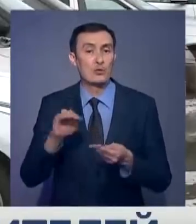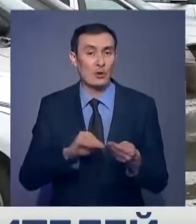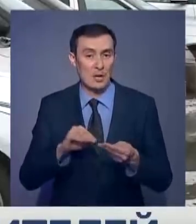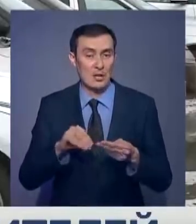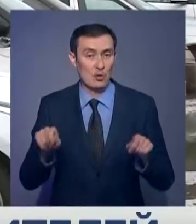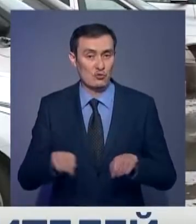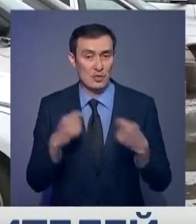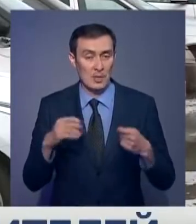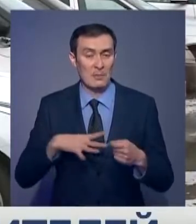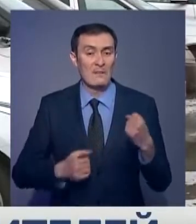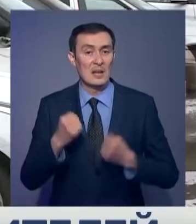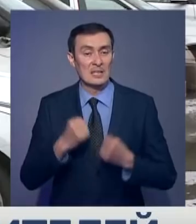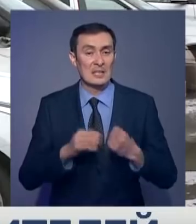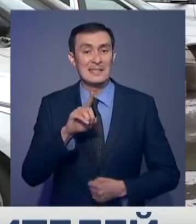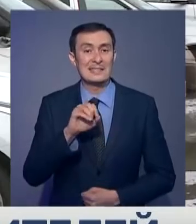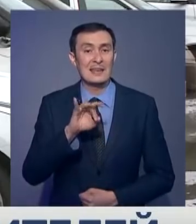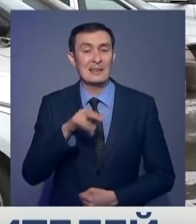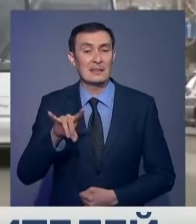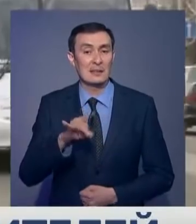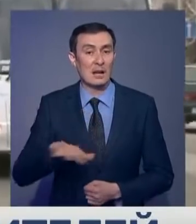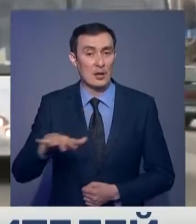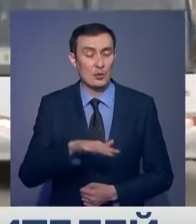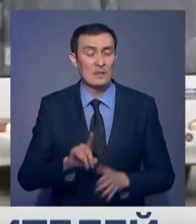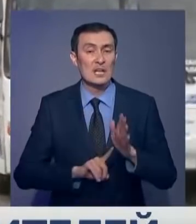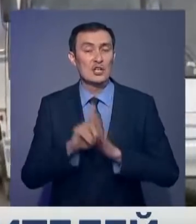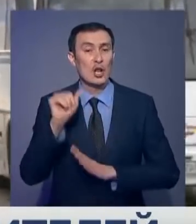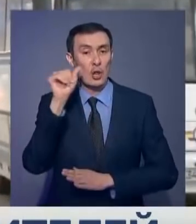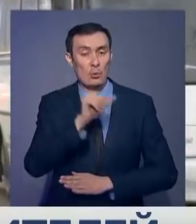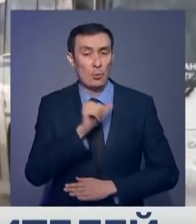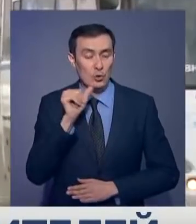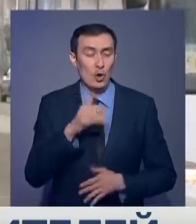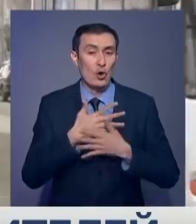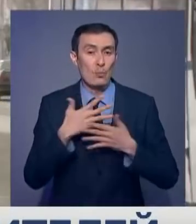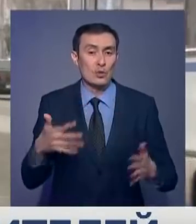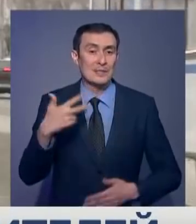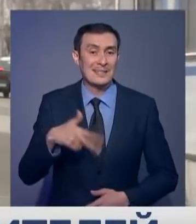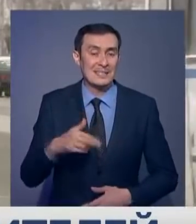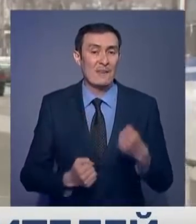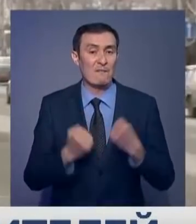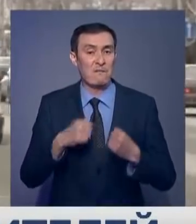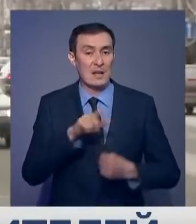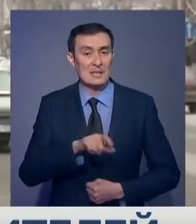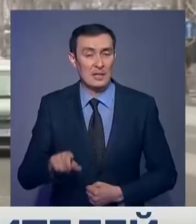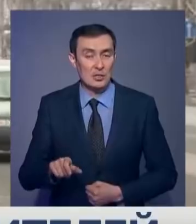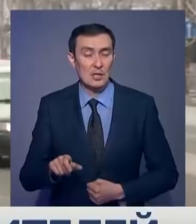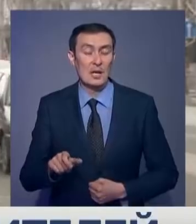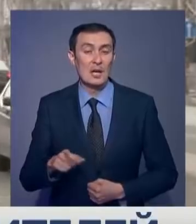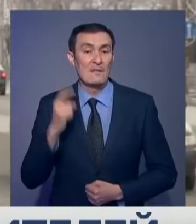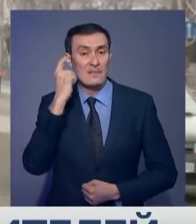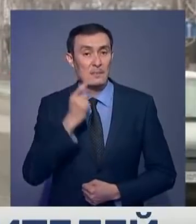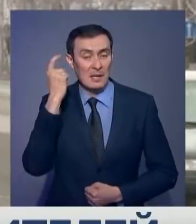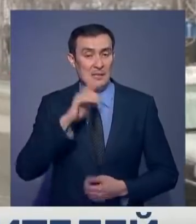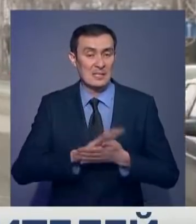правонарушение. Задержан был водитель в Зериндинском районе. С начала года более 30 водителей за управление в